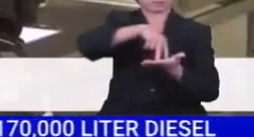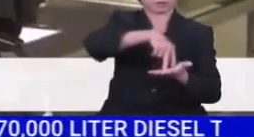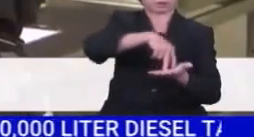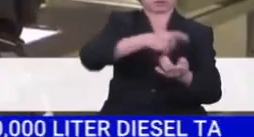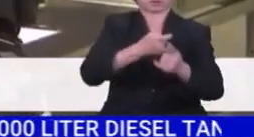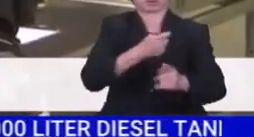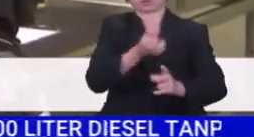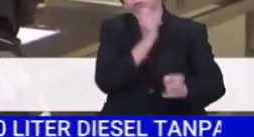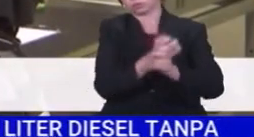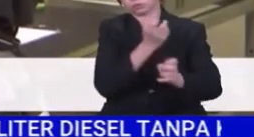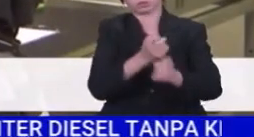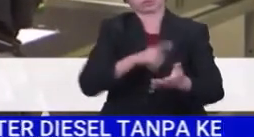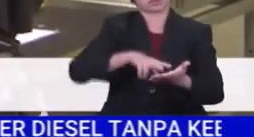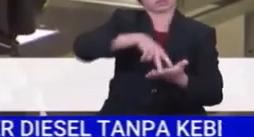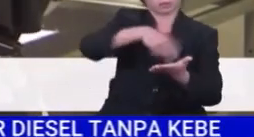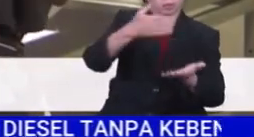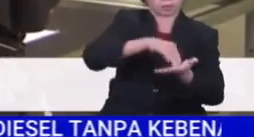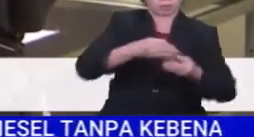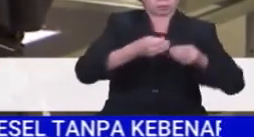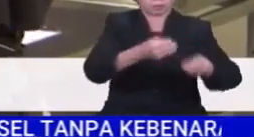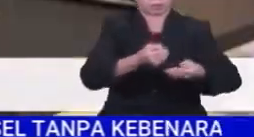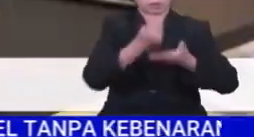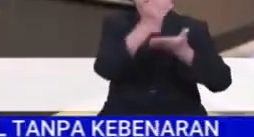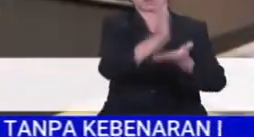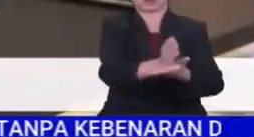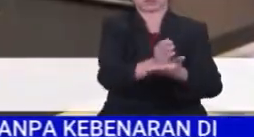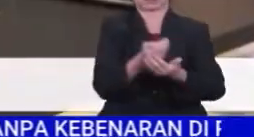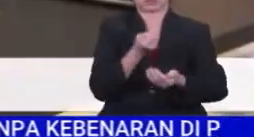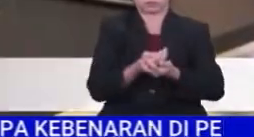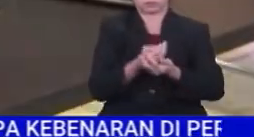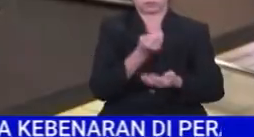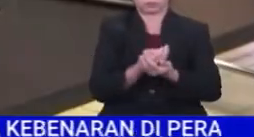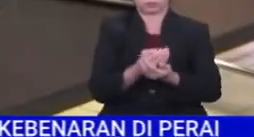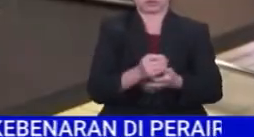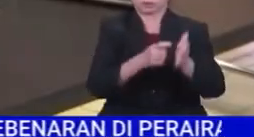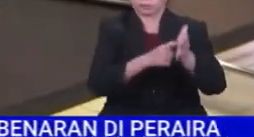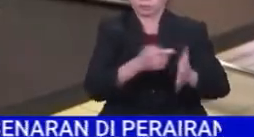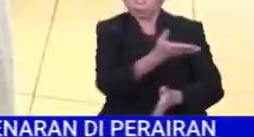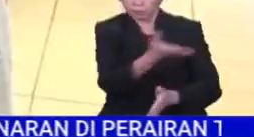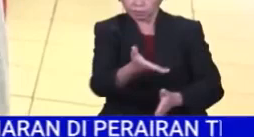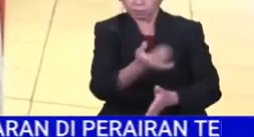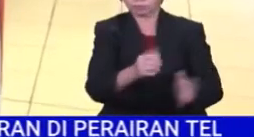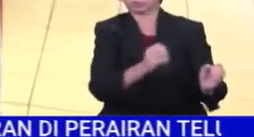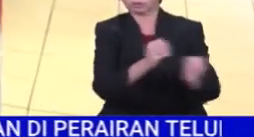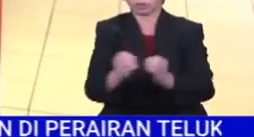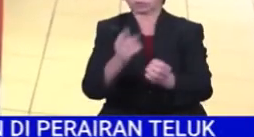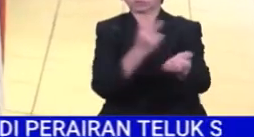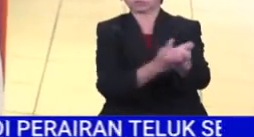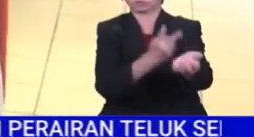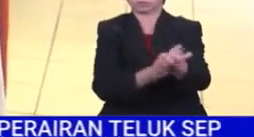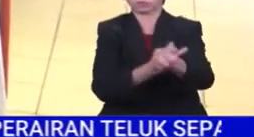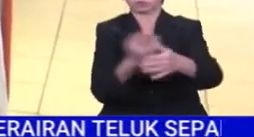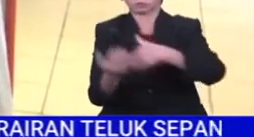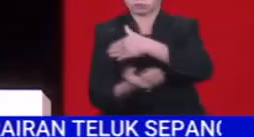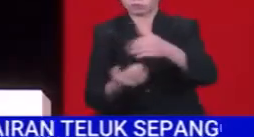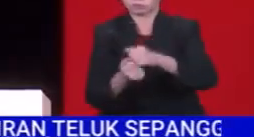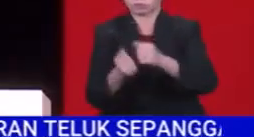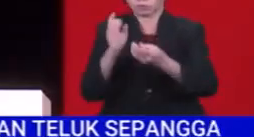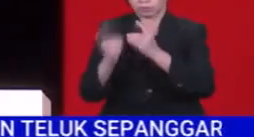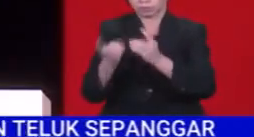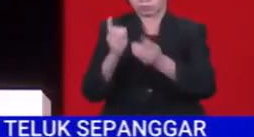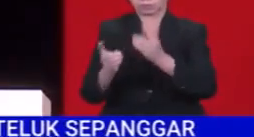keadaan sukar ialah memberi bantuan dari segi modal bagi yang memerlukan menganjur sus literasi digital